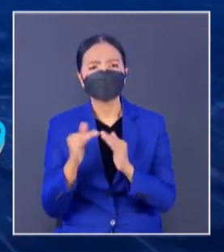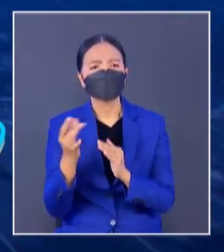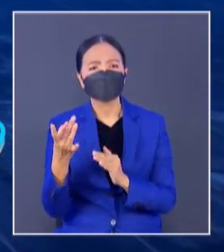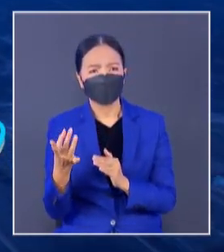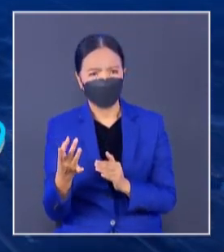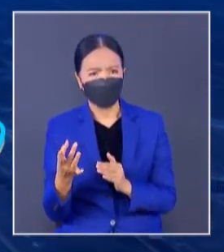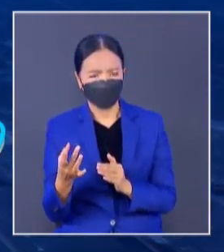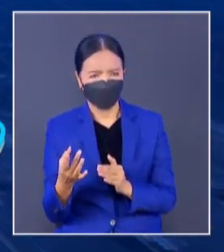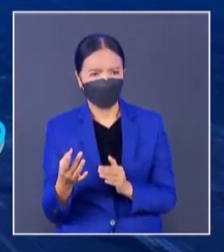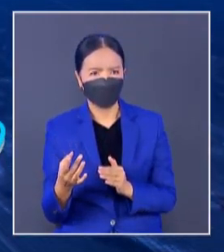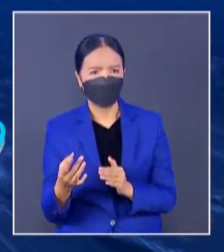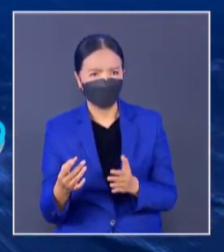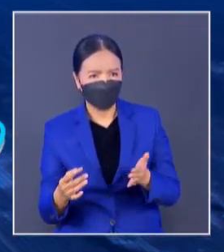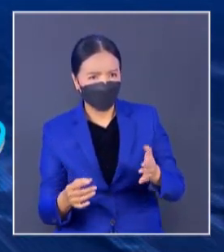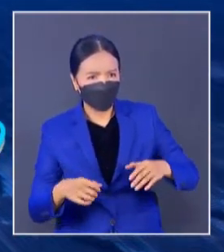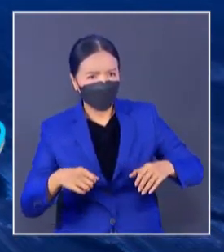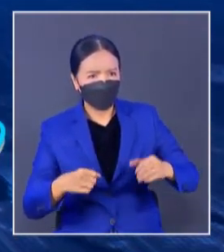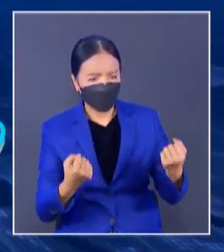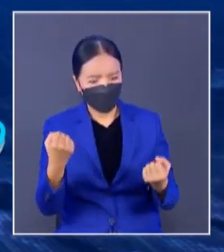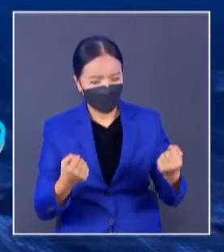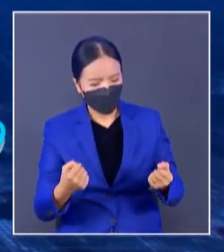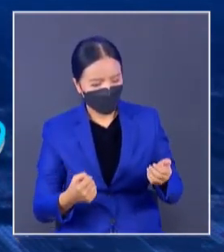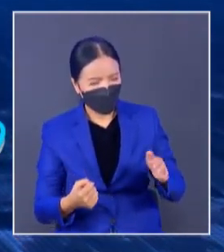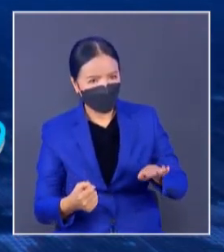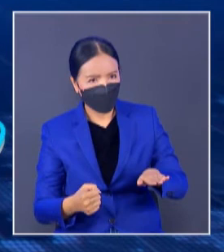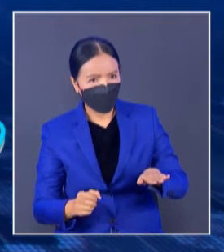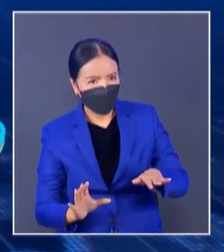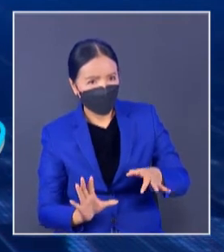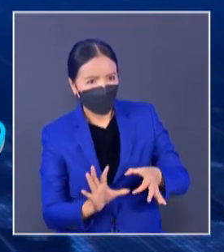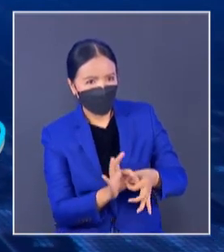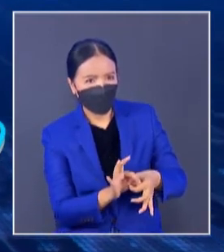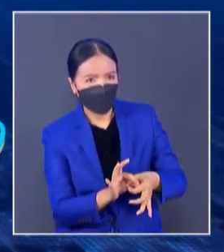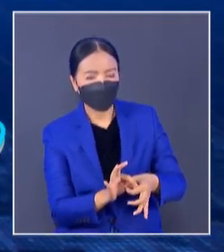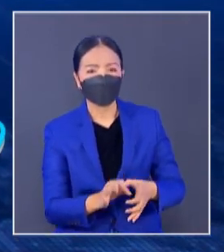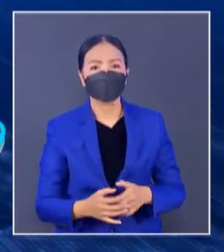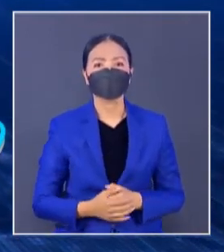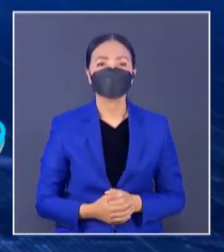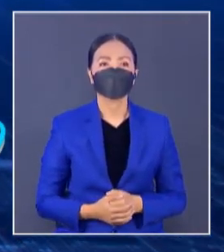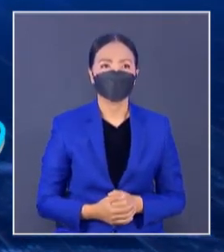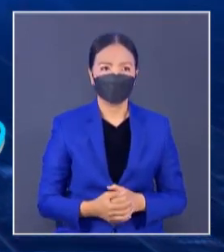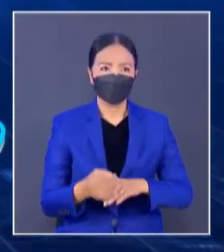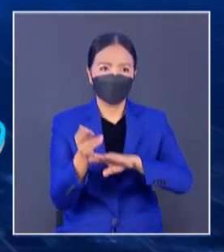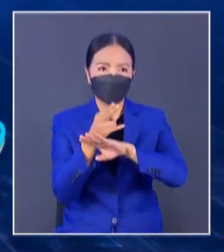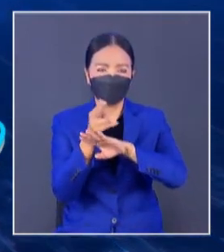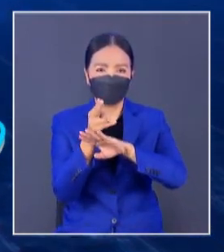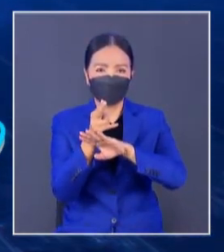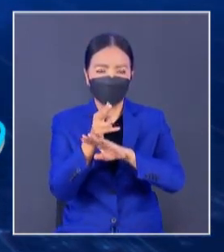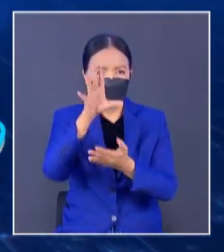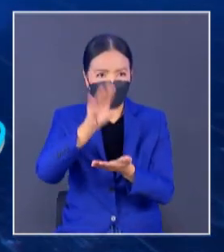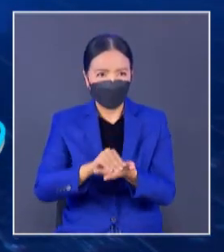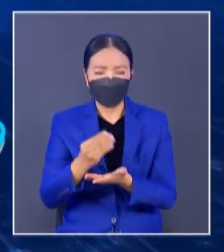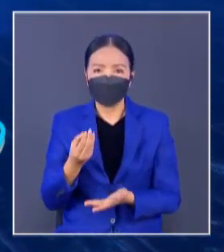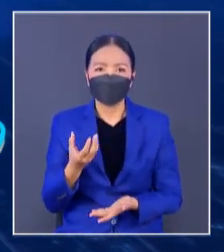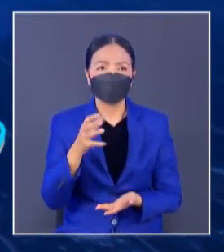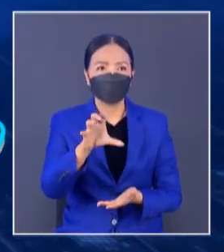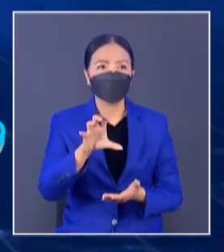นพิการจริงๆทีนี้ครับหลังจากคลิปนี้ถูกโพสต์ลงไปในโลกออนไลน์ก็มีคนเข้าไปแสดงความคิดความเห็นจำนว